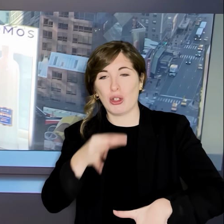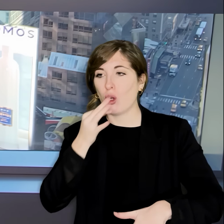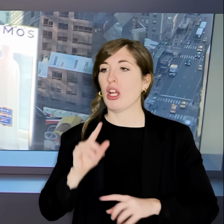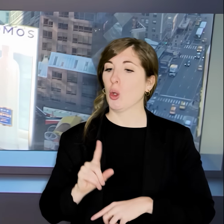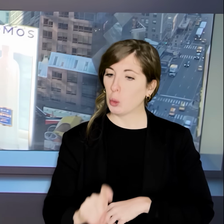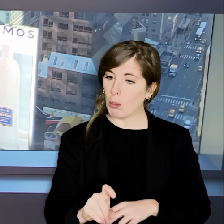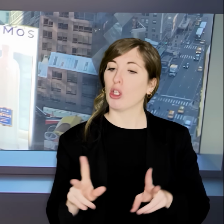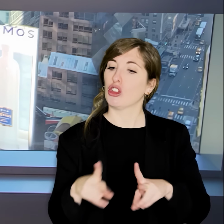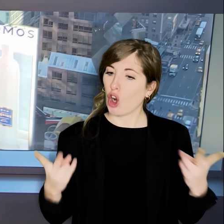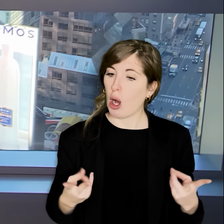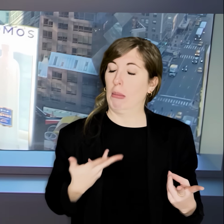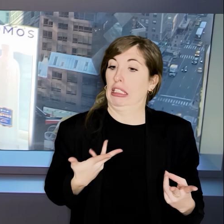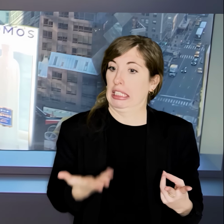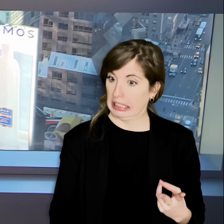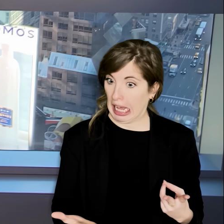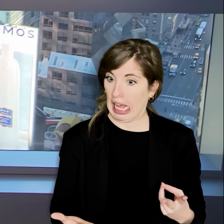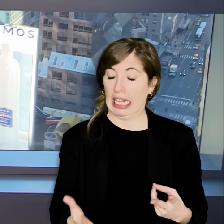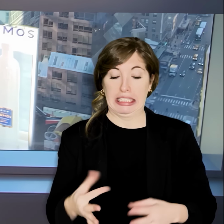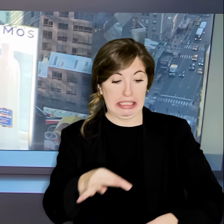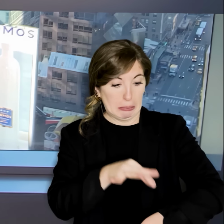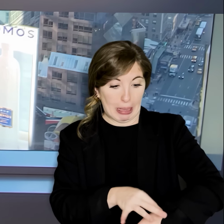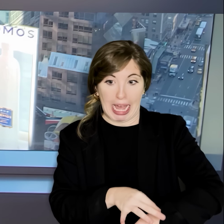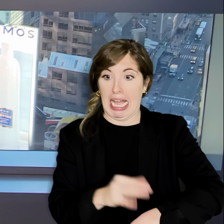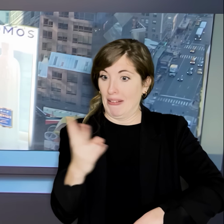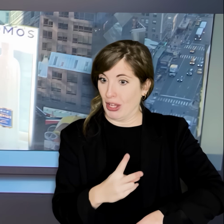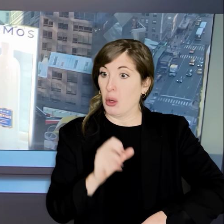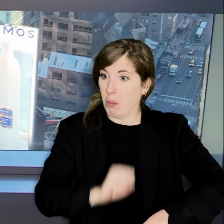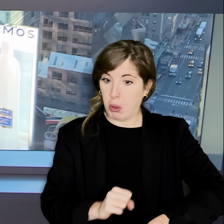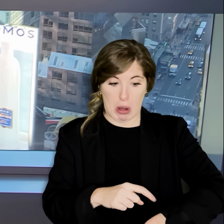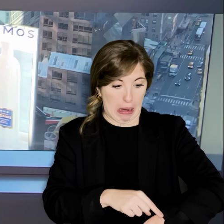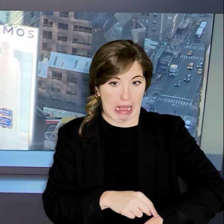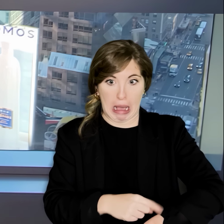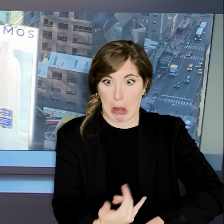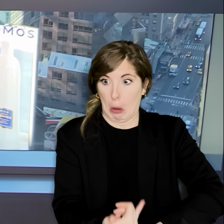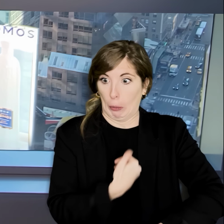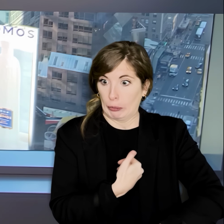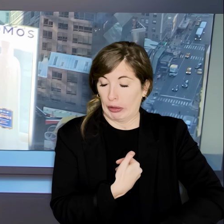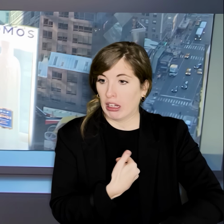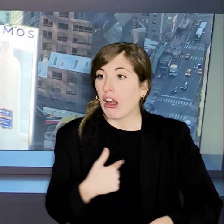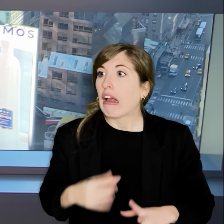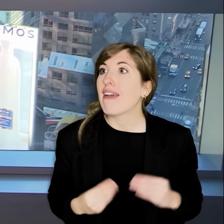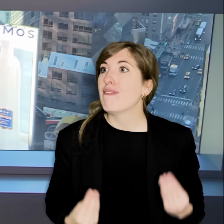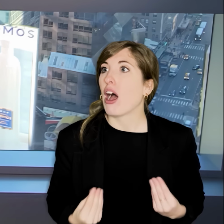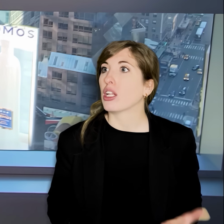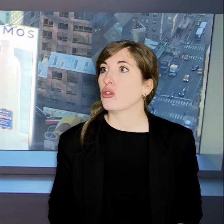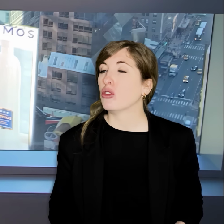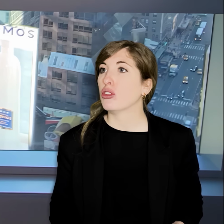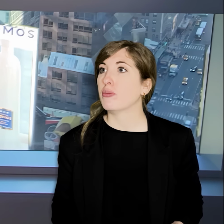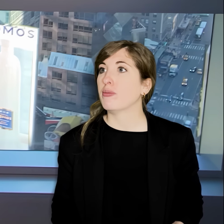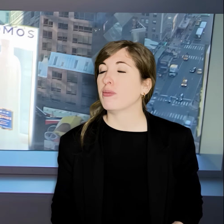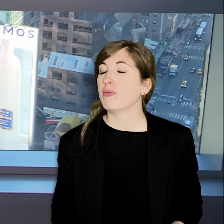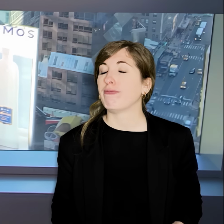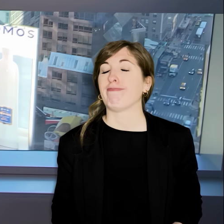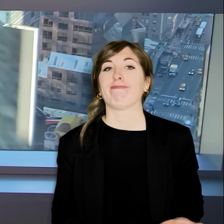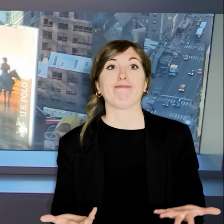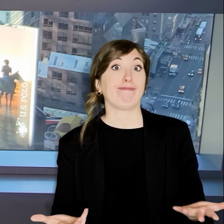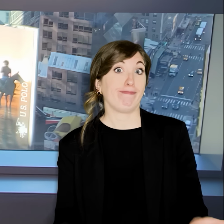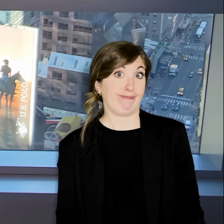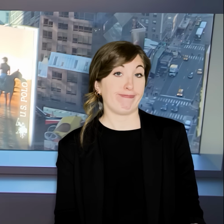che sulla nostra pelle c'è qualcosa che potrebbe effettivamente ucciderci che si fa